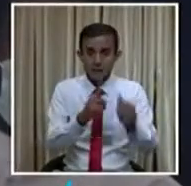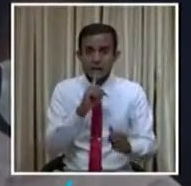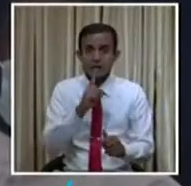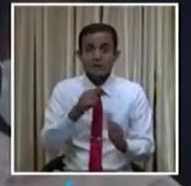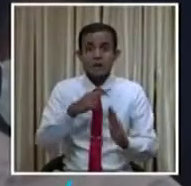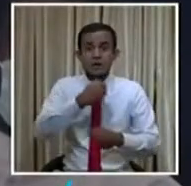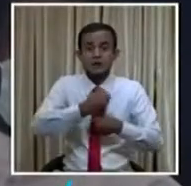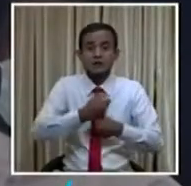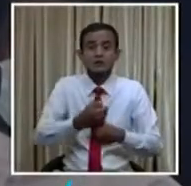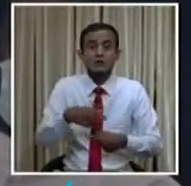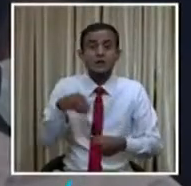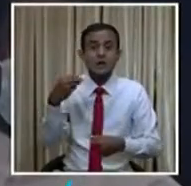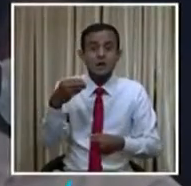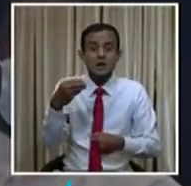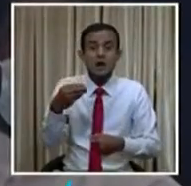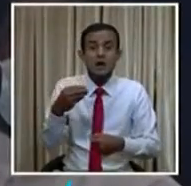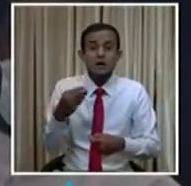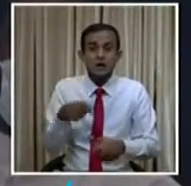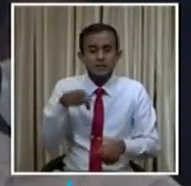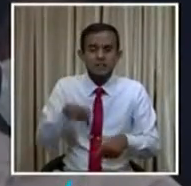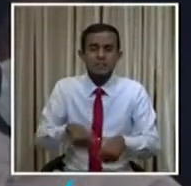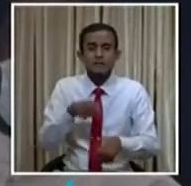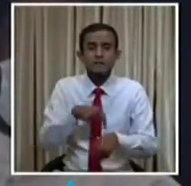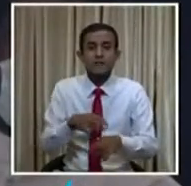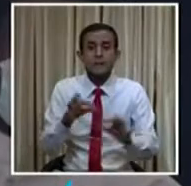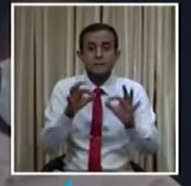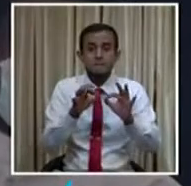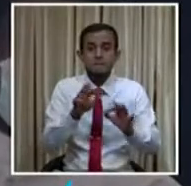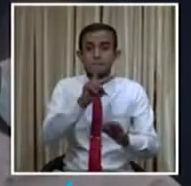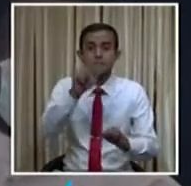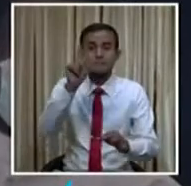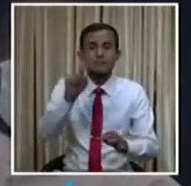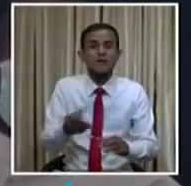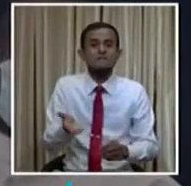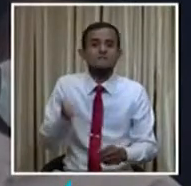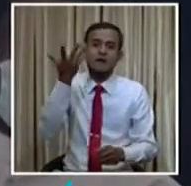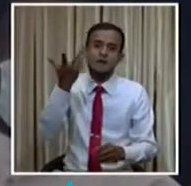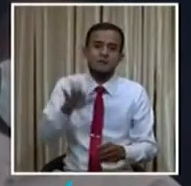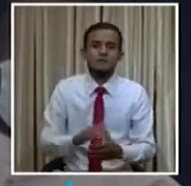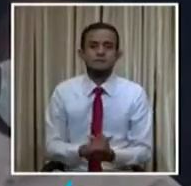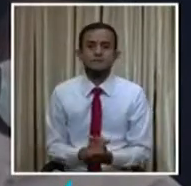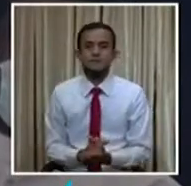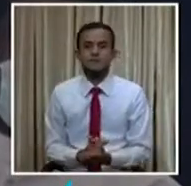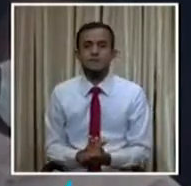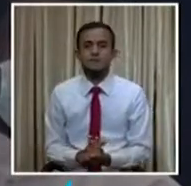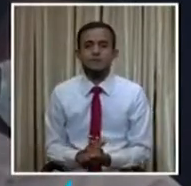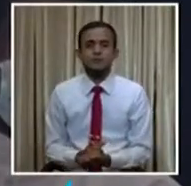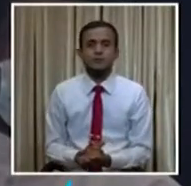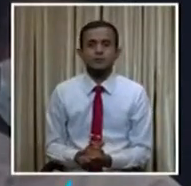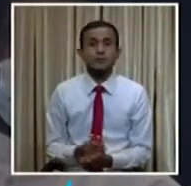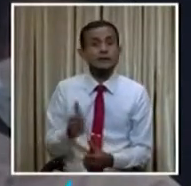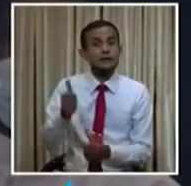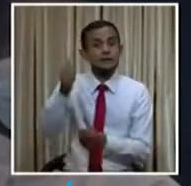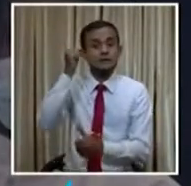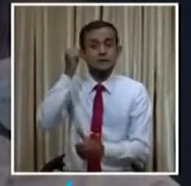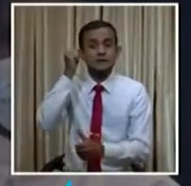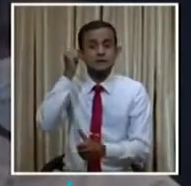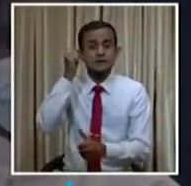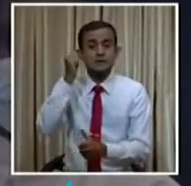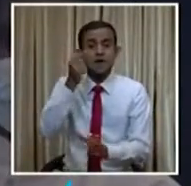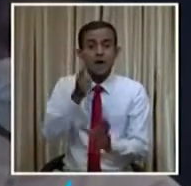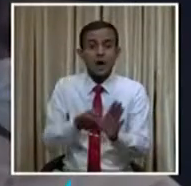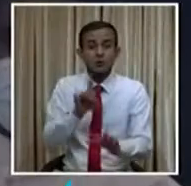අපේ රාජ්‍ය බර ණය බර දැන් බිලියන 21000 දක්වා වැඩි වෙලා තියෙනවා එදා